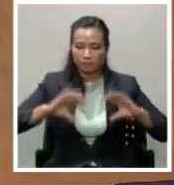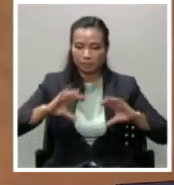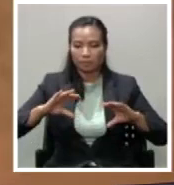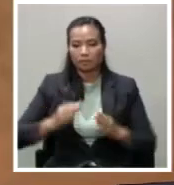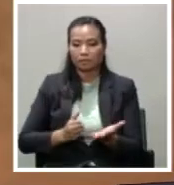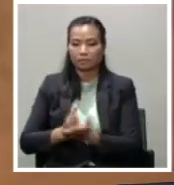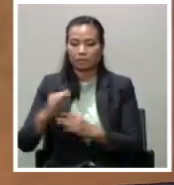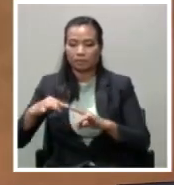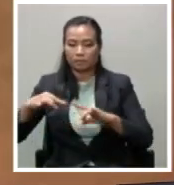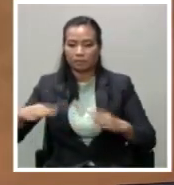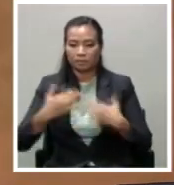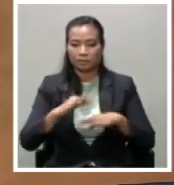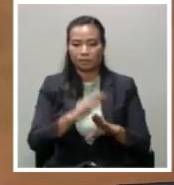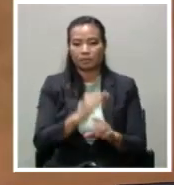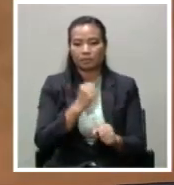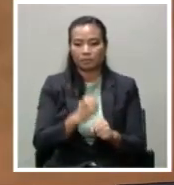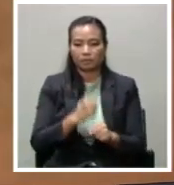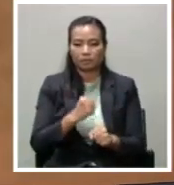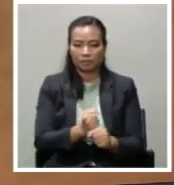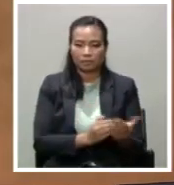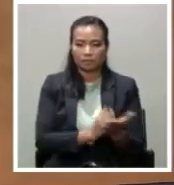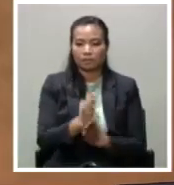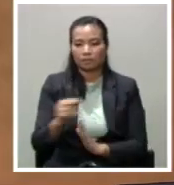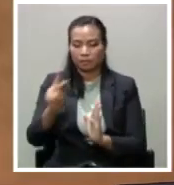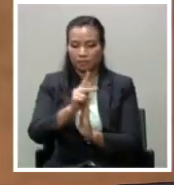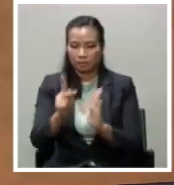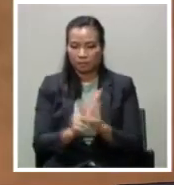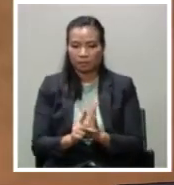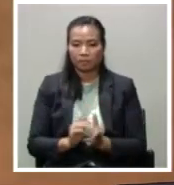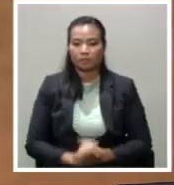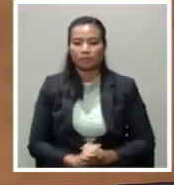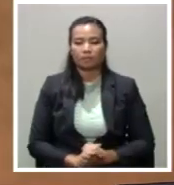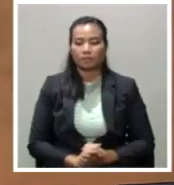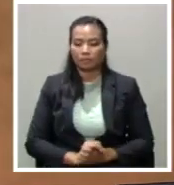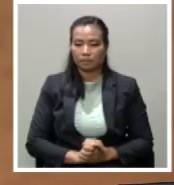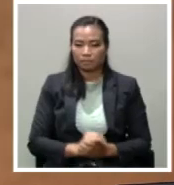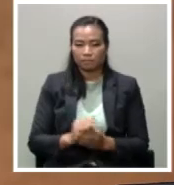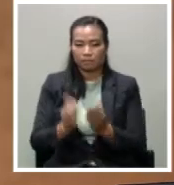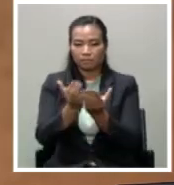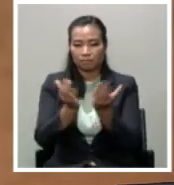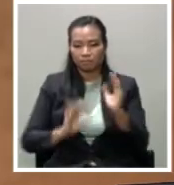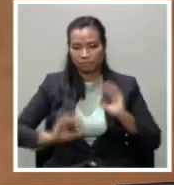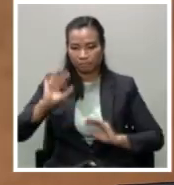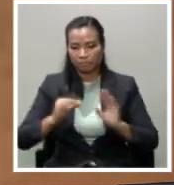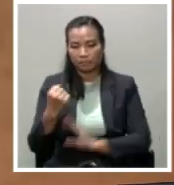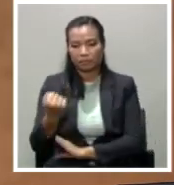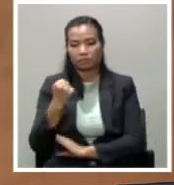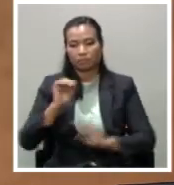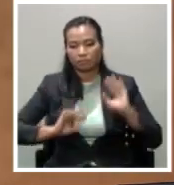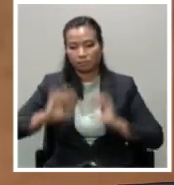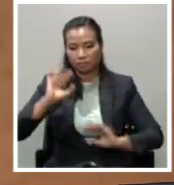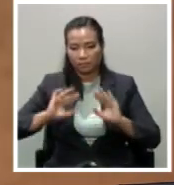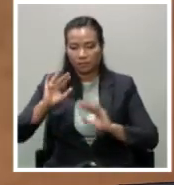เราร่วมทำงานในฐานะฝ่ายนิติบัญญัติหนึ่งในอำนาจอธิปไตยซึ่งผมได้เรียนตั้ง